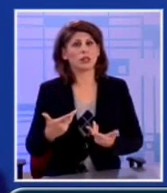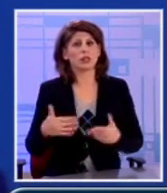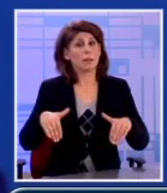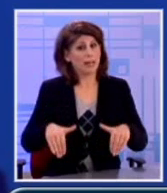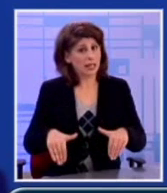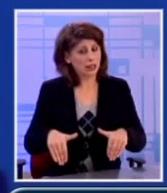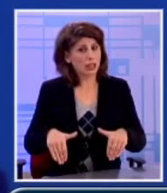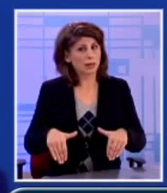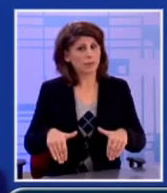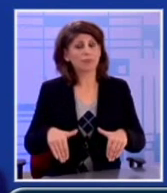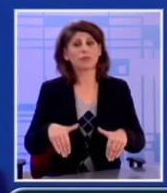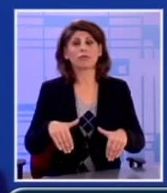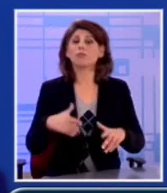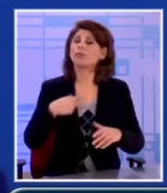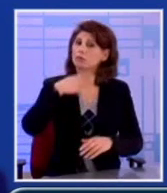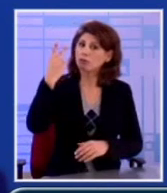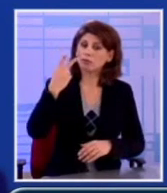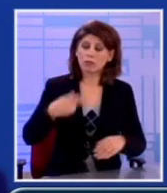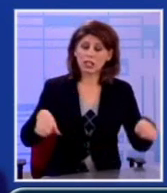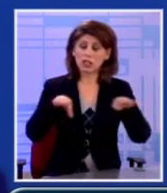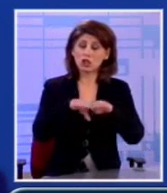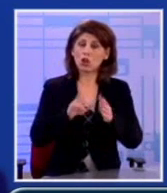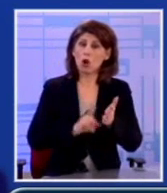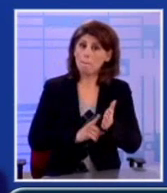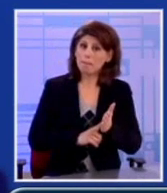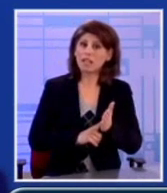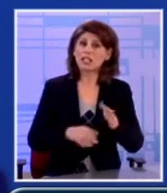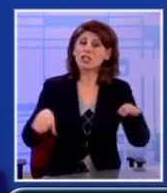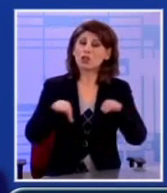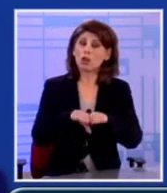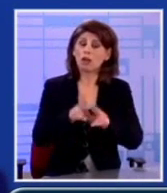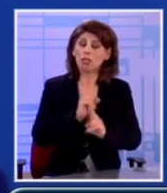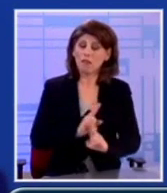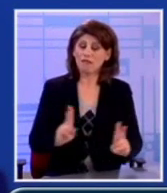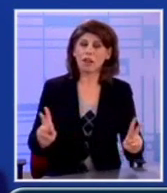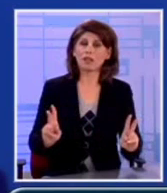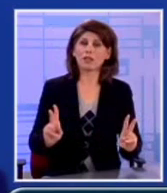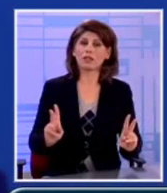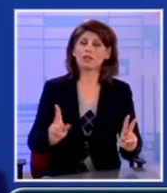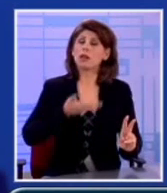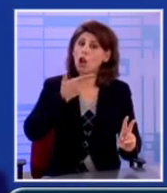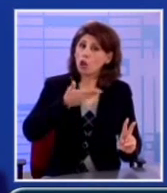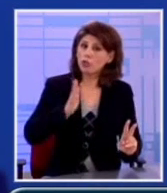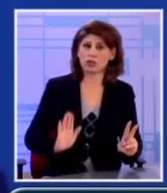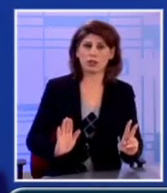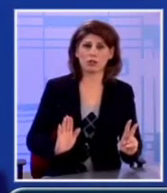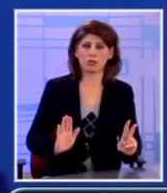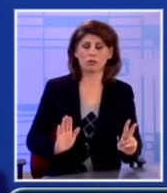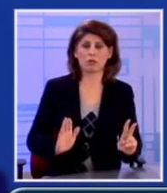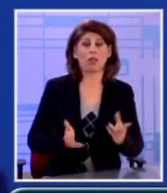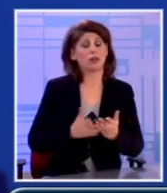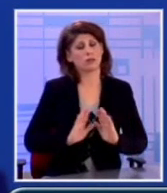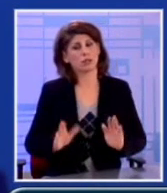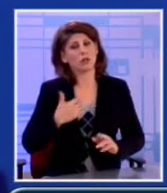υπηρετεί την αξίωση ισονομίας, ισότητας, διαφάνειας και λογοδοσίας.